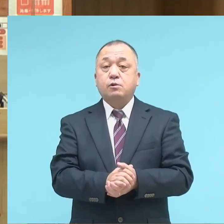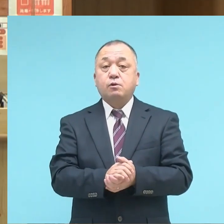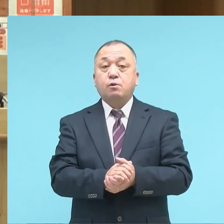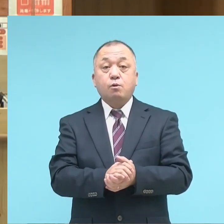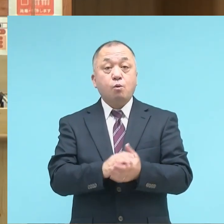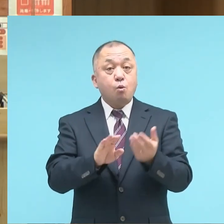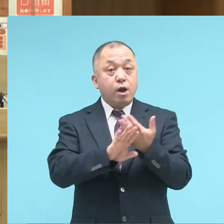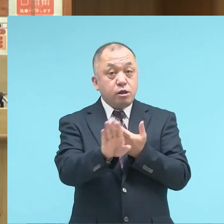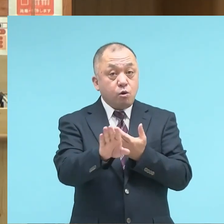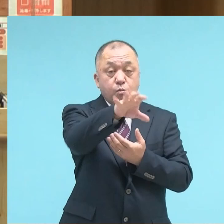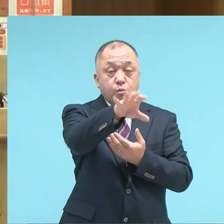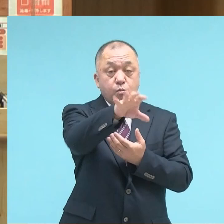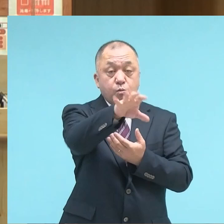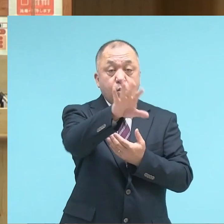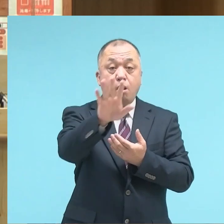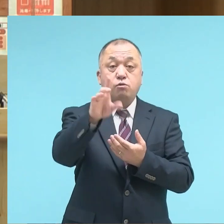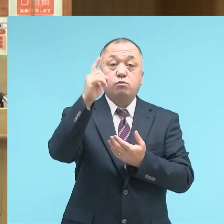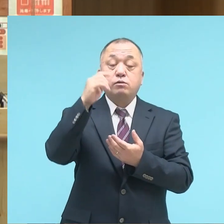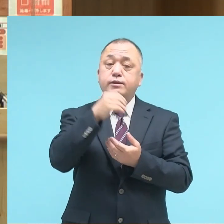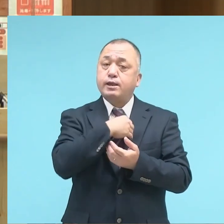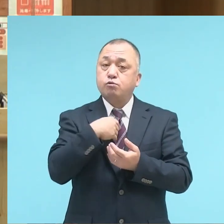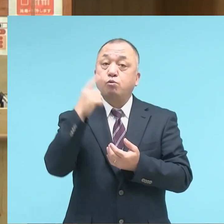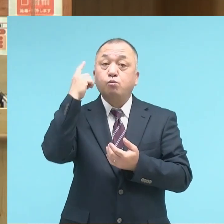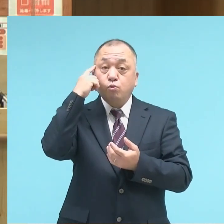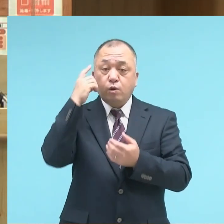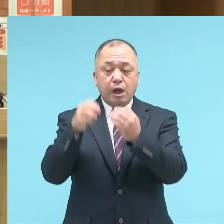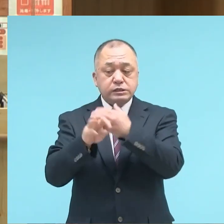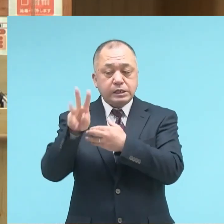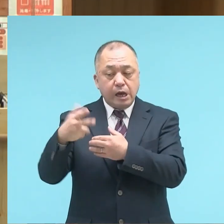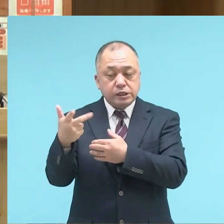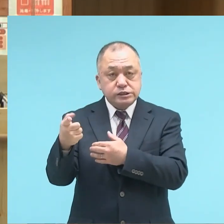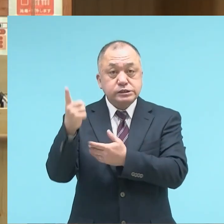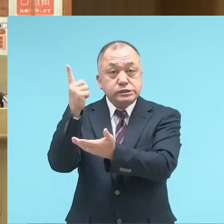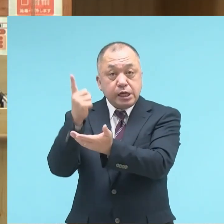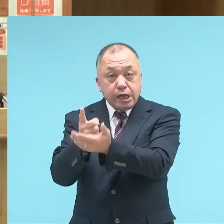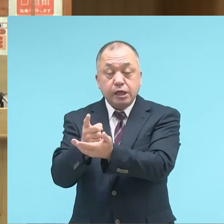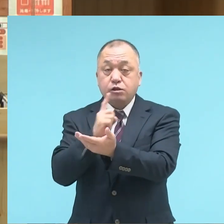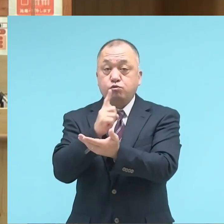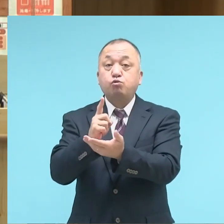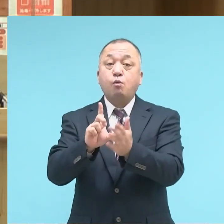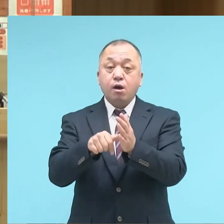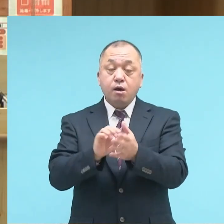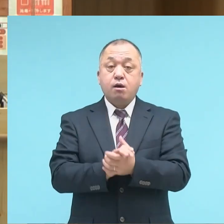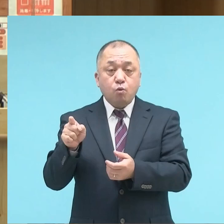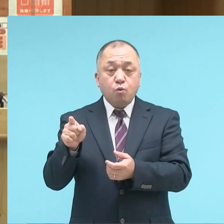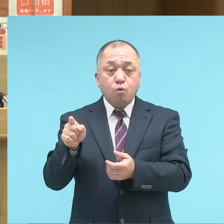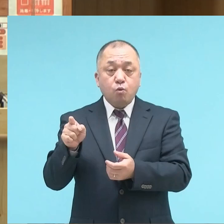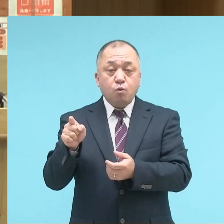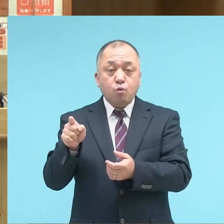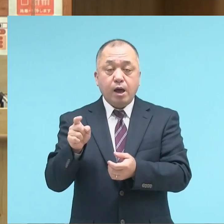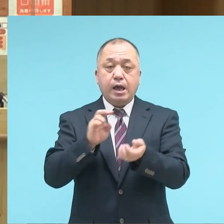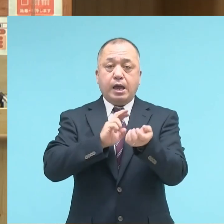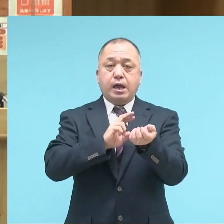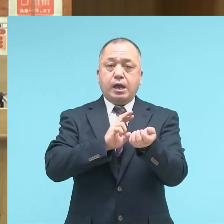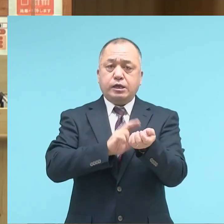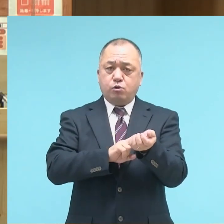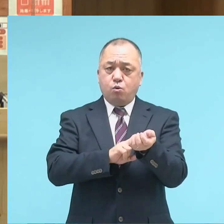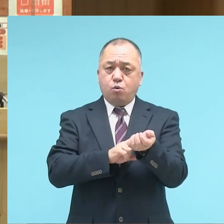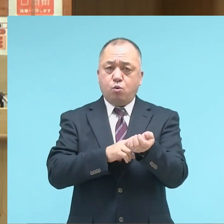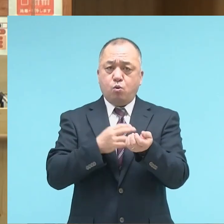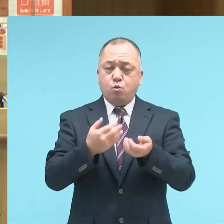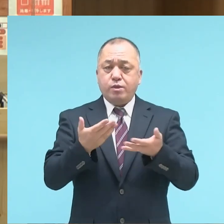他の市でも同じようなことが言えると思うんですけれども、それを旭川市だけにするということは、その医療体制が逼迫しているから